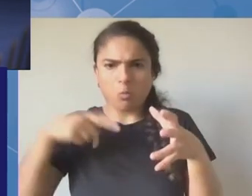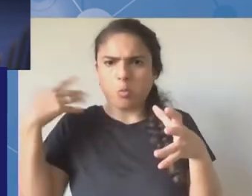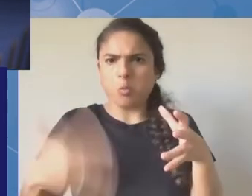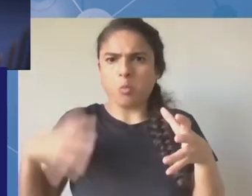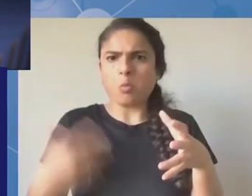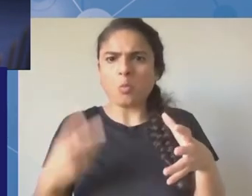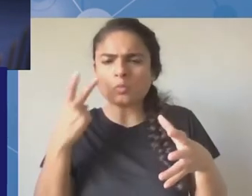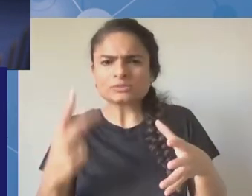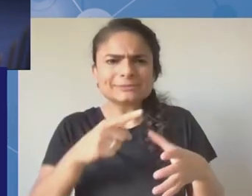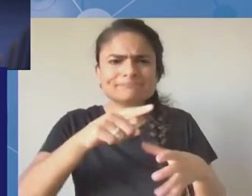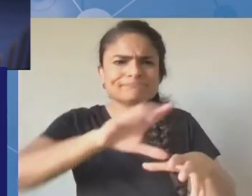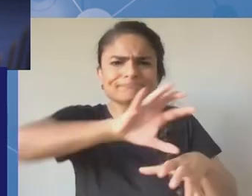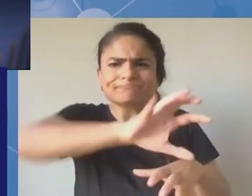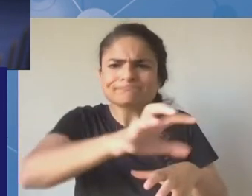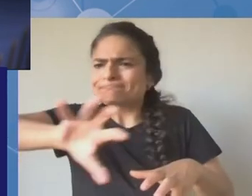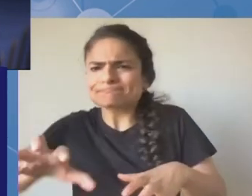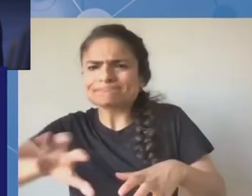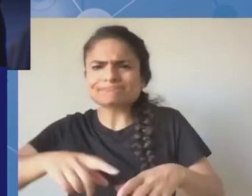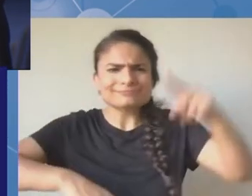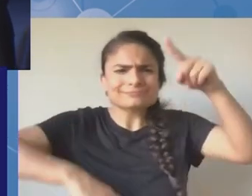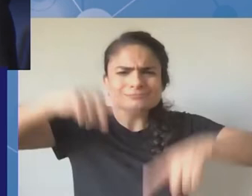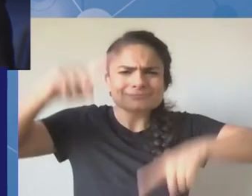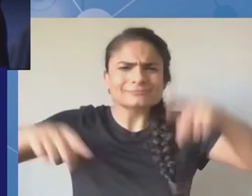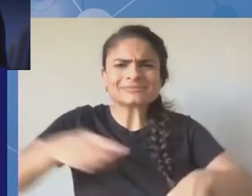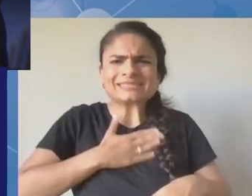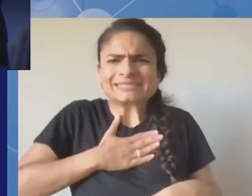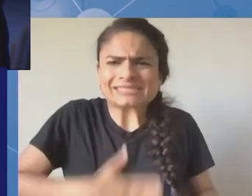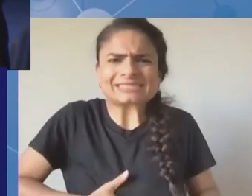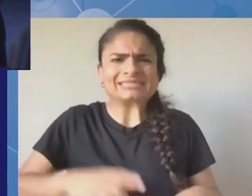لقد لاحظنا كيف نستطيع من